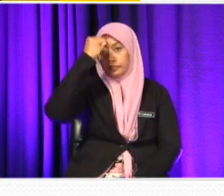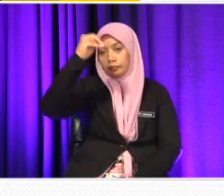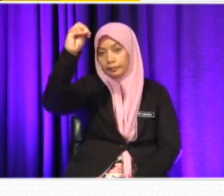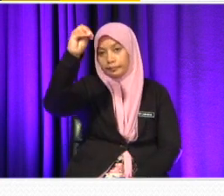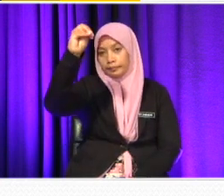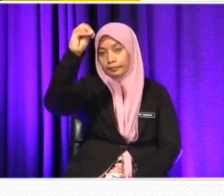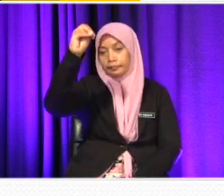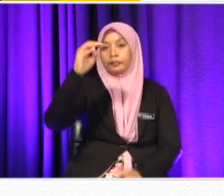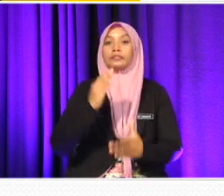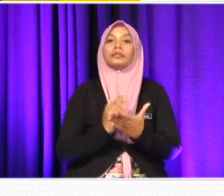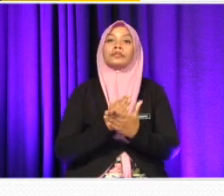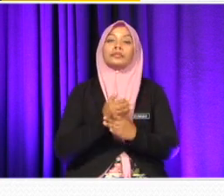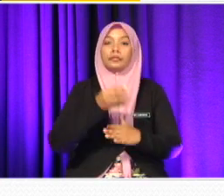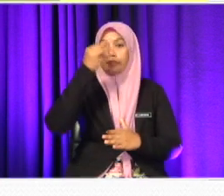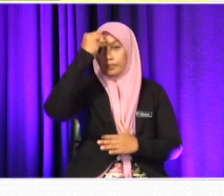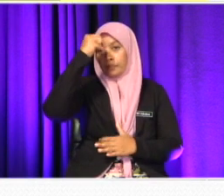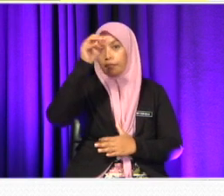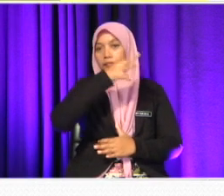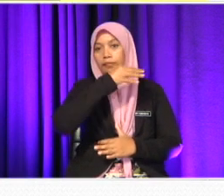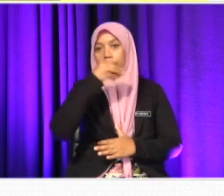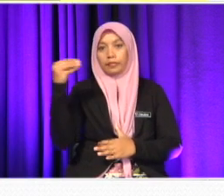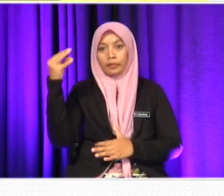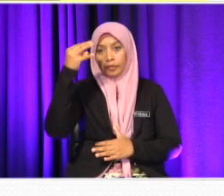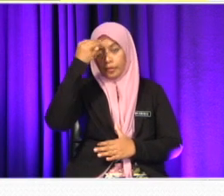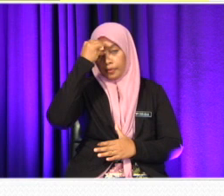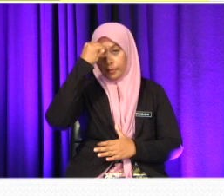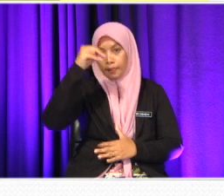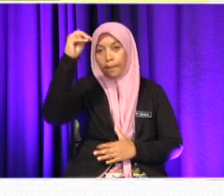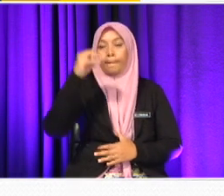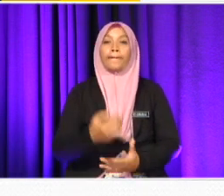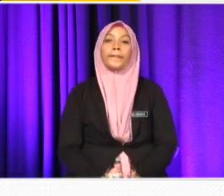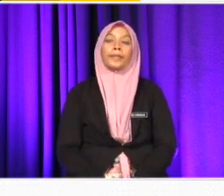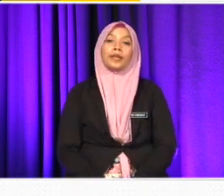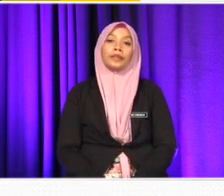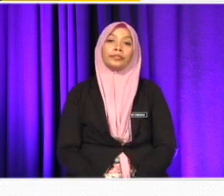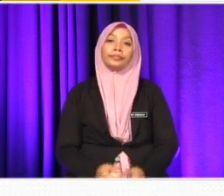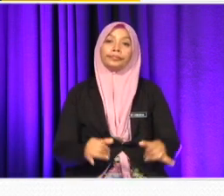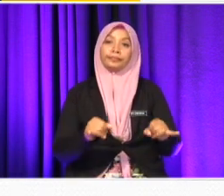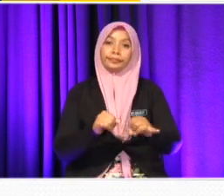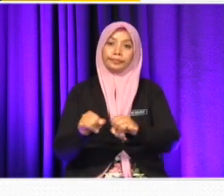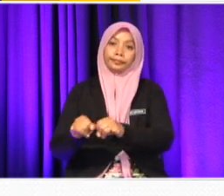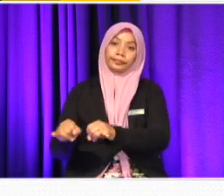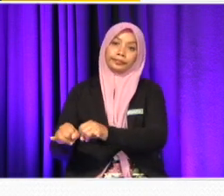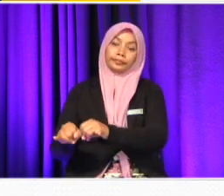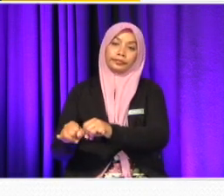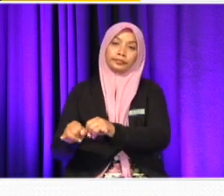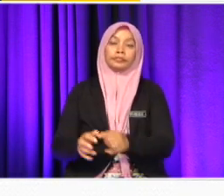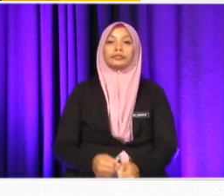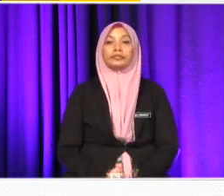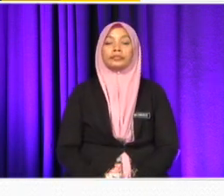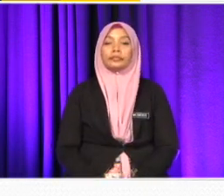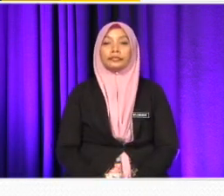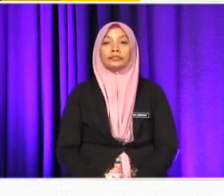Oke dan yang ketiga tadi tentang jenis pengeluaran Oke pengikut tempahan secara